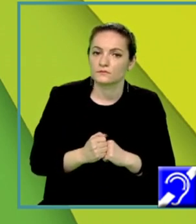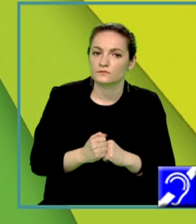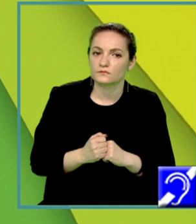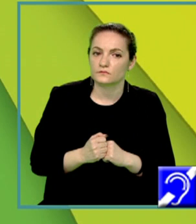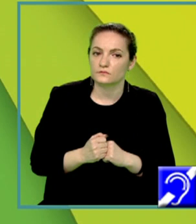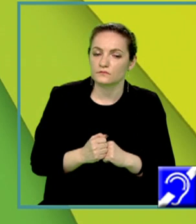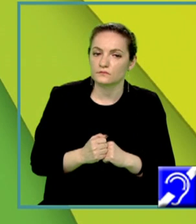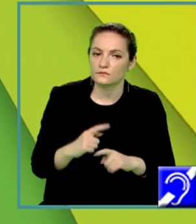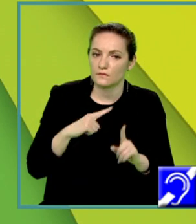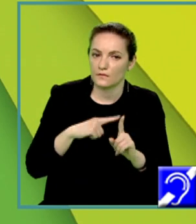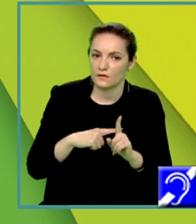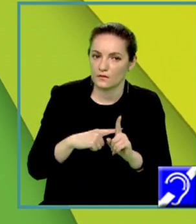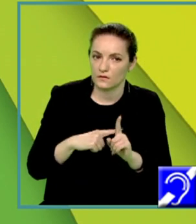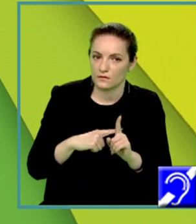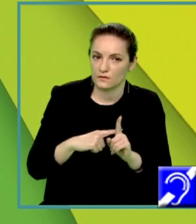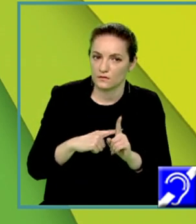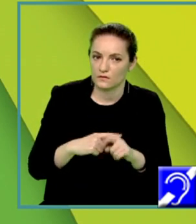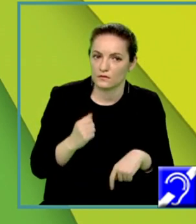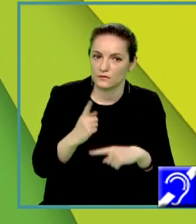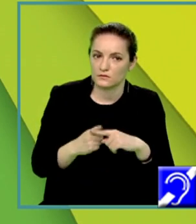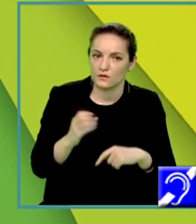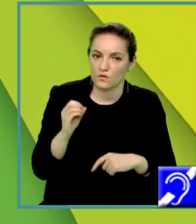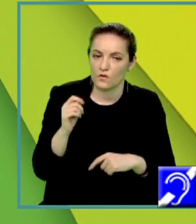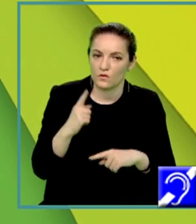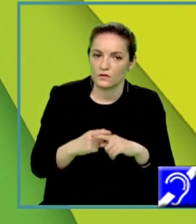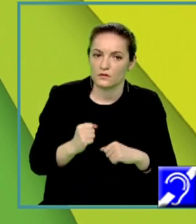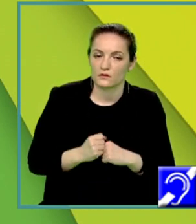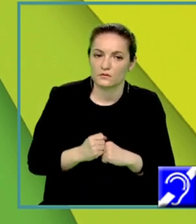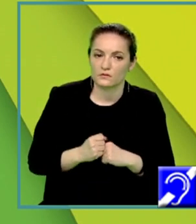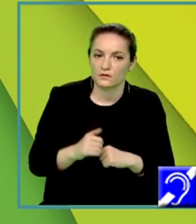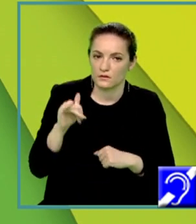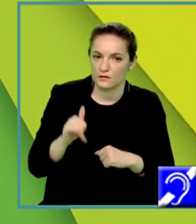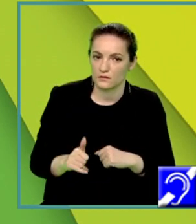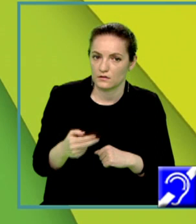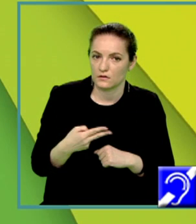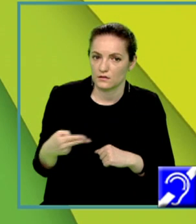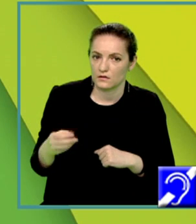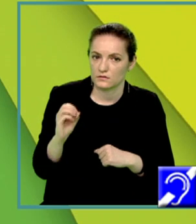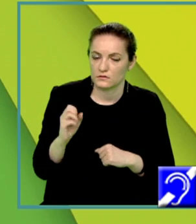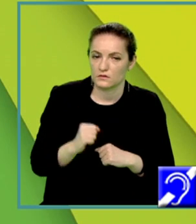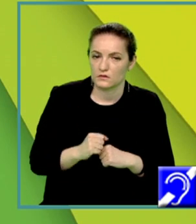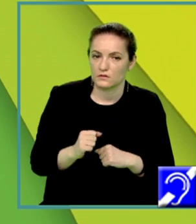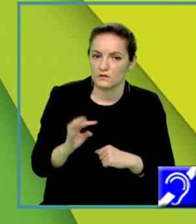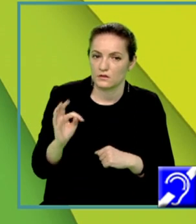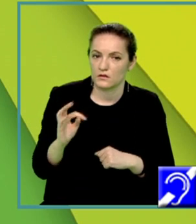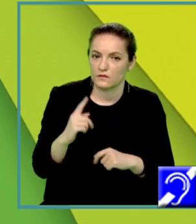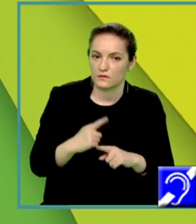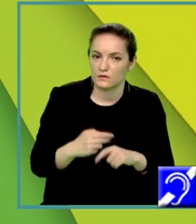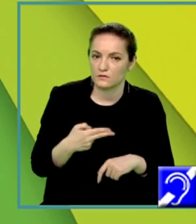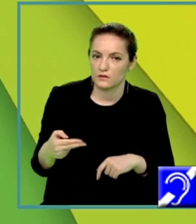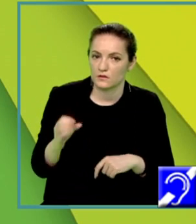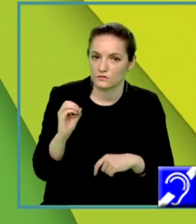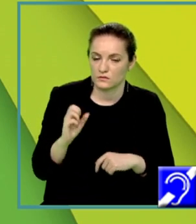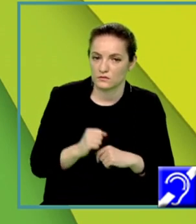Graficul funcției F intersectat cu OX, din nou ordonata Y înseamnă 0, adică F de X egal cu